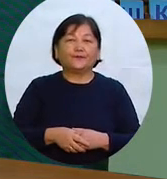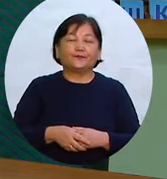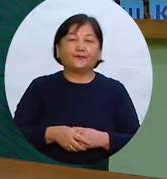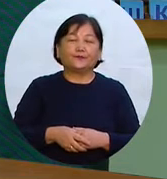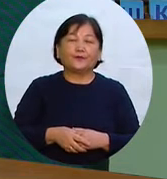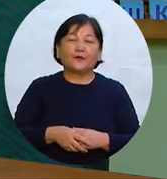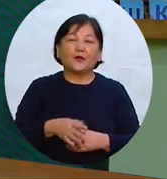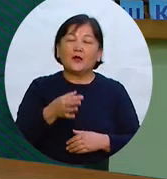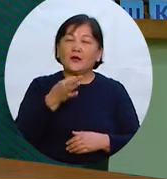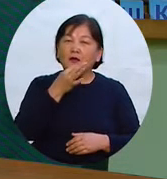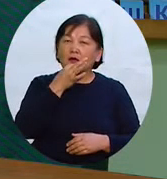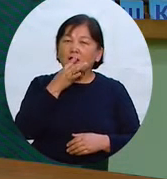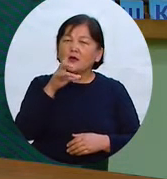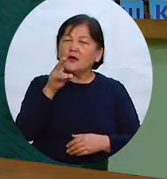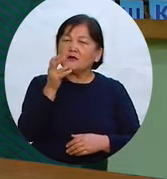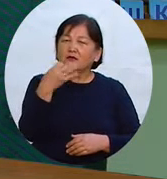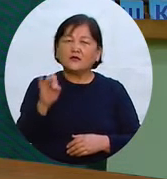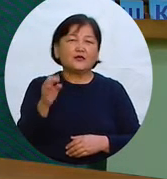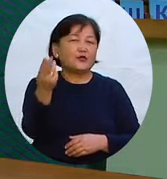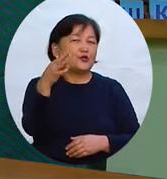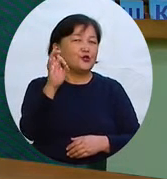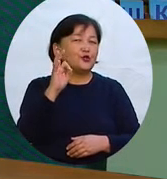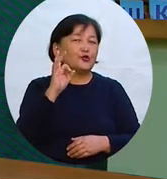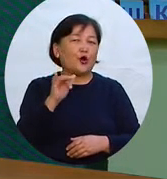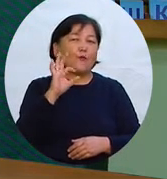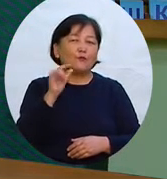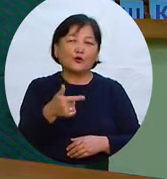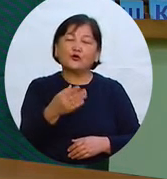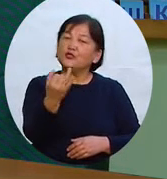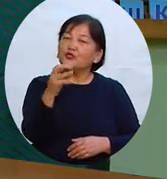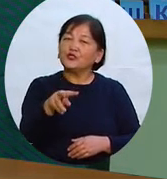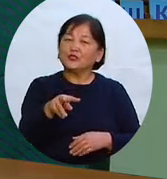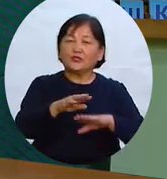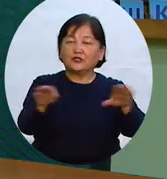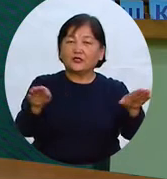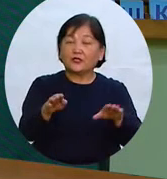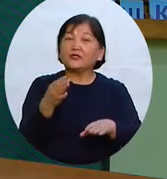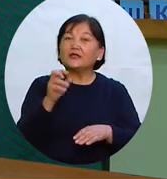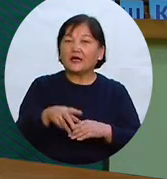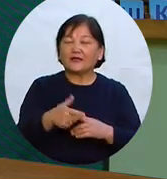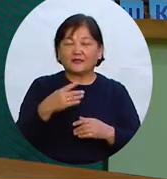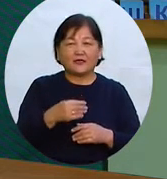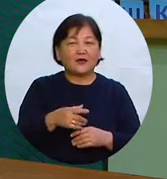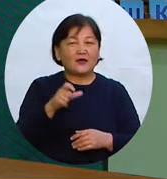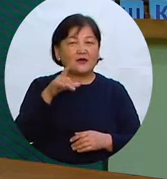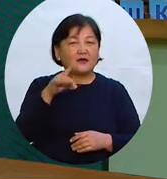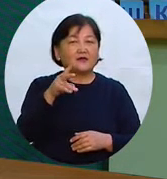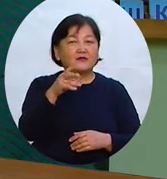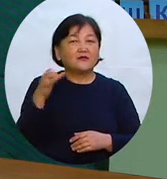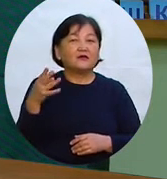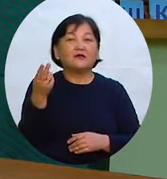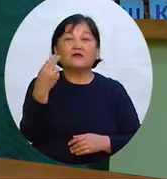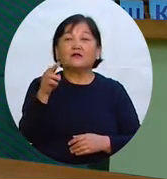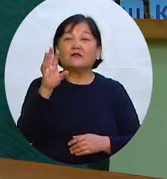За тэгвэл эртний домог шиг тал гэж талыг яаж вэ? Эртний домогтой адилтгах юм.